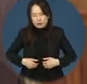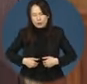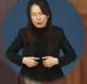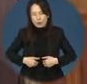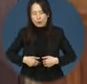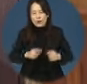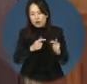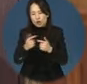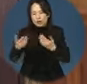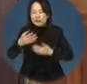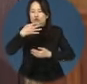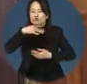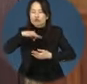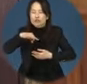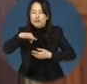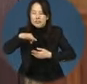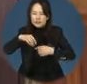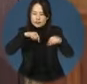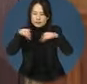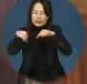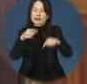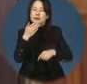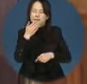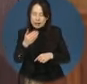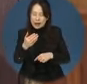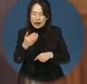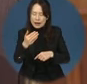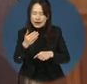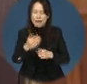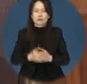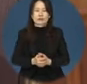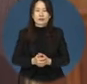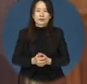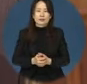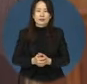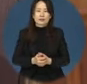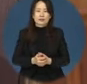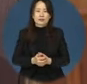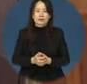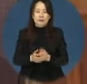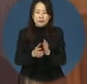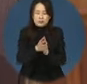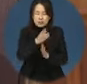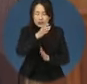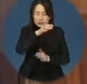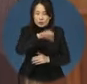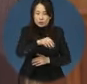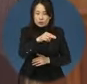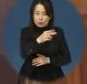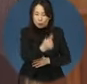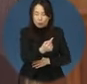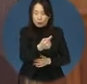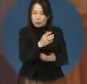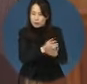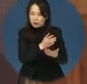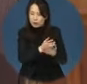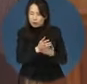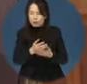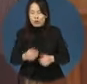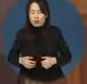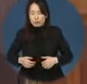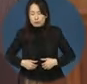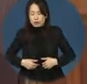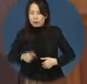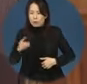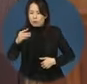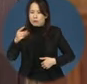라는 의미에서 이제 걱정 생환 책인데 그런 면에서 이제 제가 시도 라든지 그런 시군구 말고 필요한 일이라면 특례